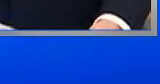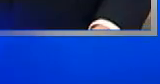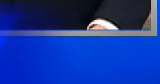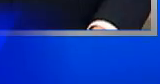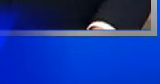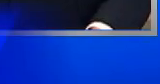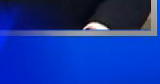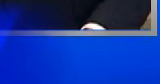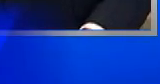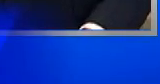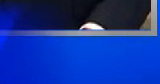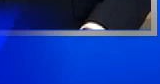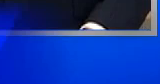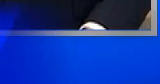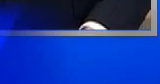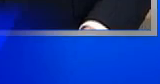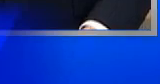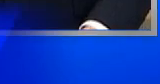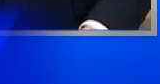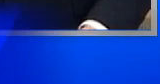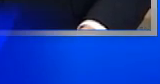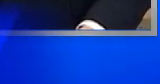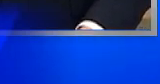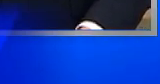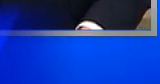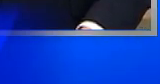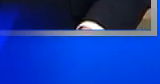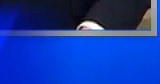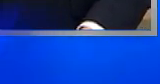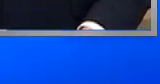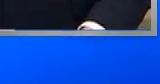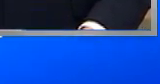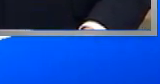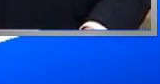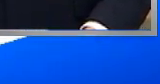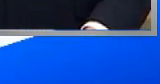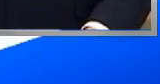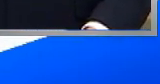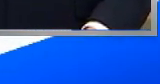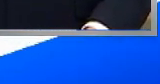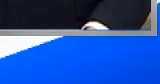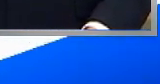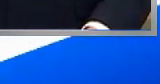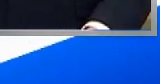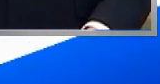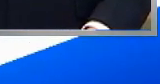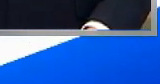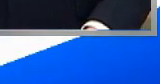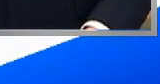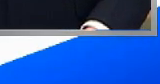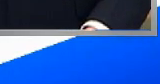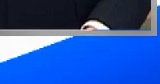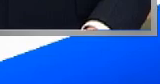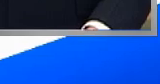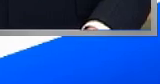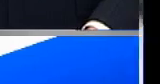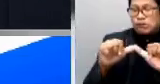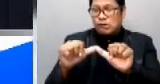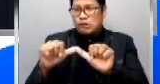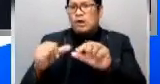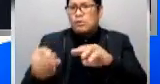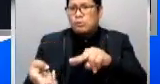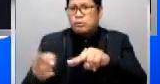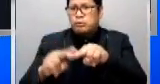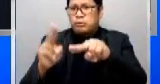Magandang gabi po, Luzon, Visayas at Mindanao. Apat na sunod na araw ng lagpas 3,000 ang